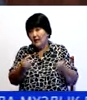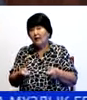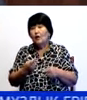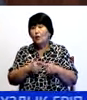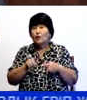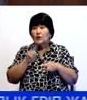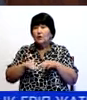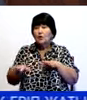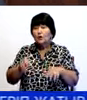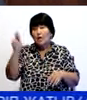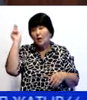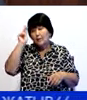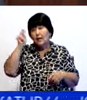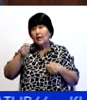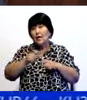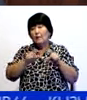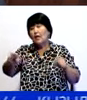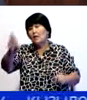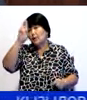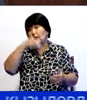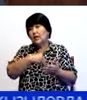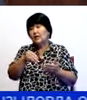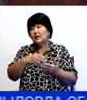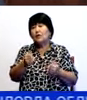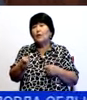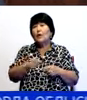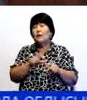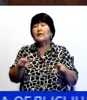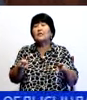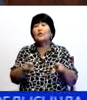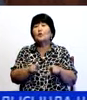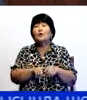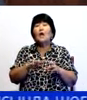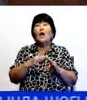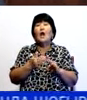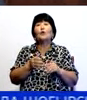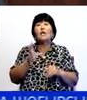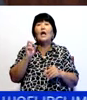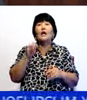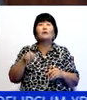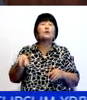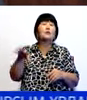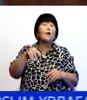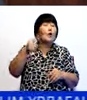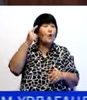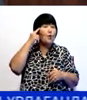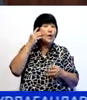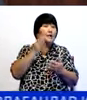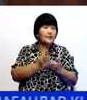Осыны ұйымдастырып білім басқармасы, мемлекеттік сатып алу басқармасымен бірге, аудан әкімдерімен бірге барлығын